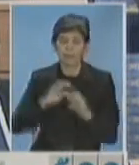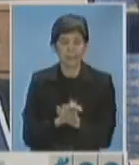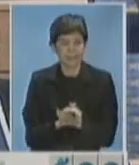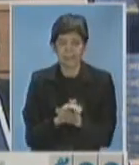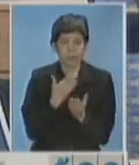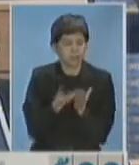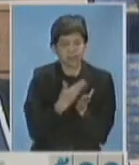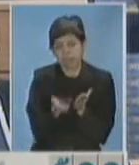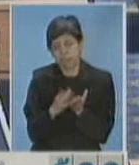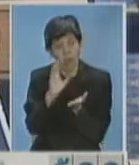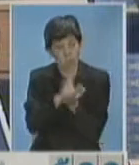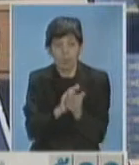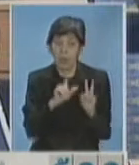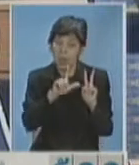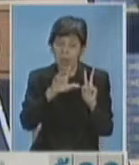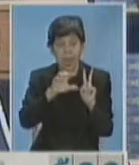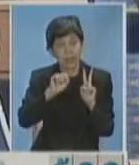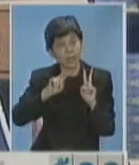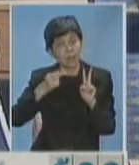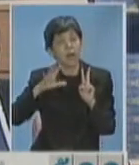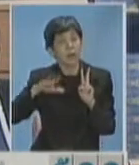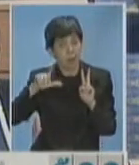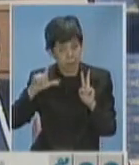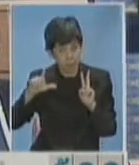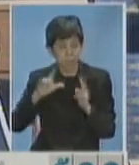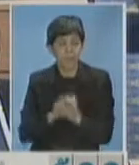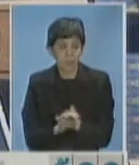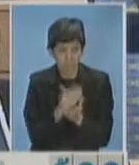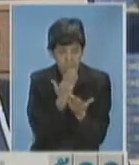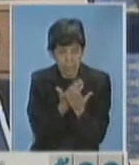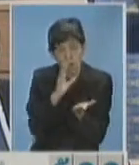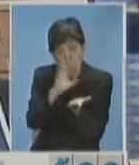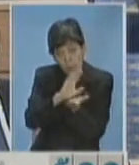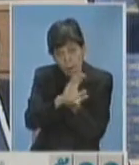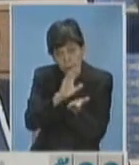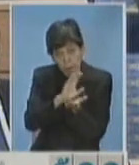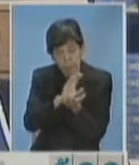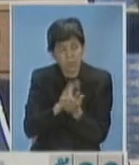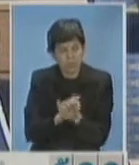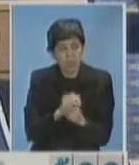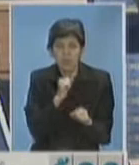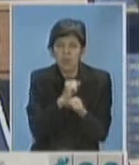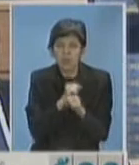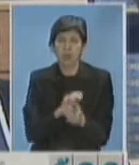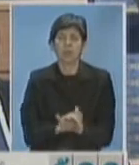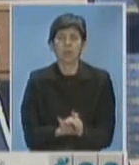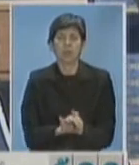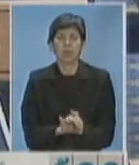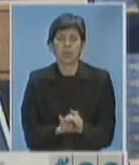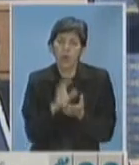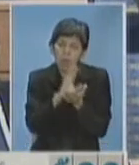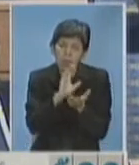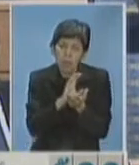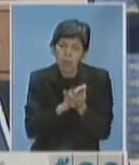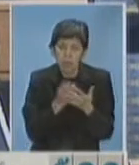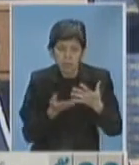ใช้จ่ายเงินงบประมาณ 2,525,000 ล้านบาทเป็นการจัดงบประมาณที่ชั้น5